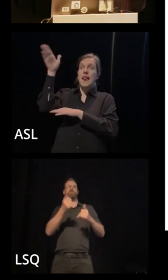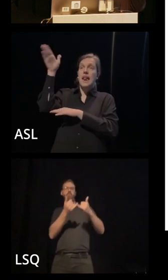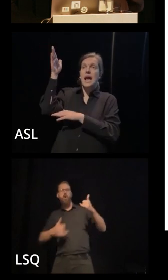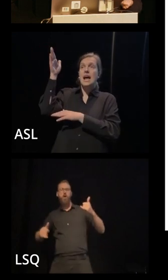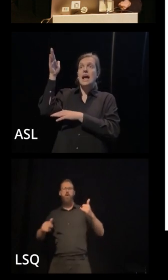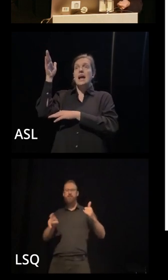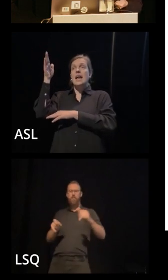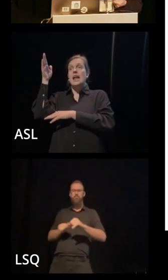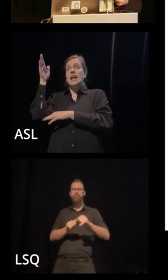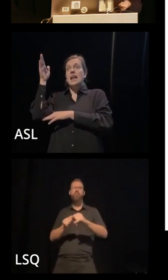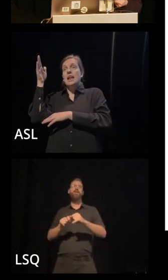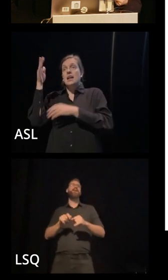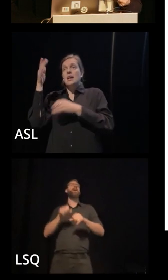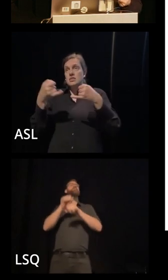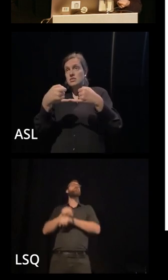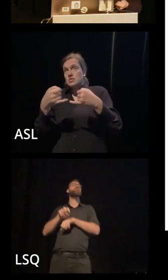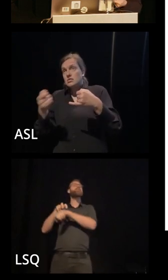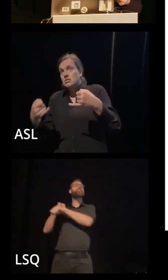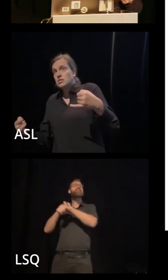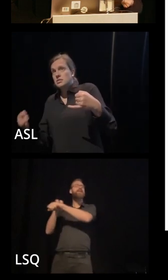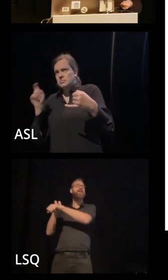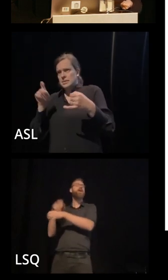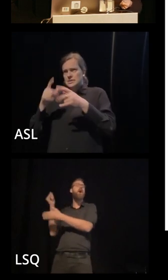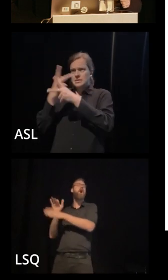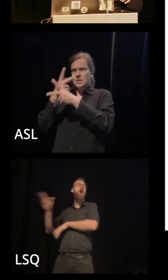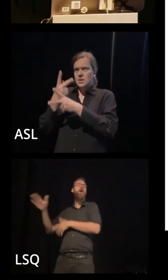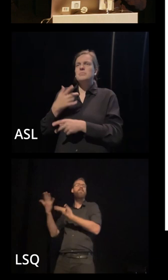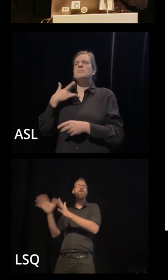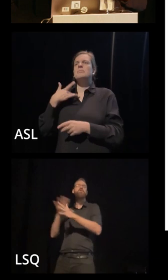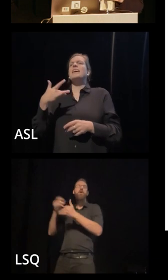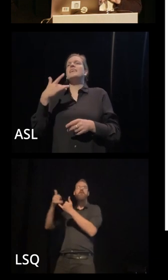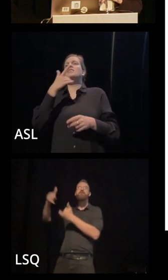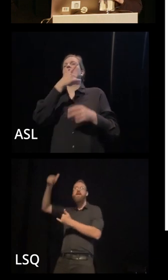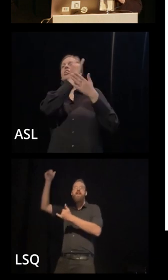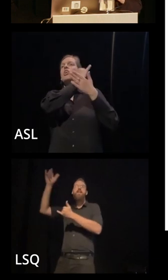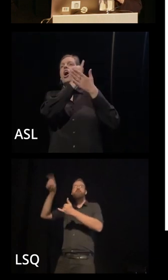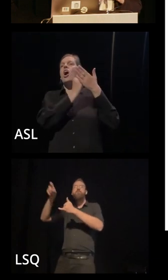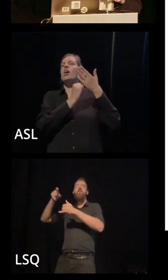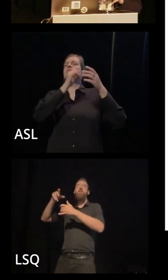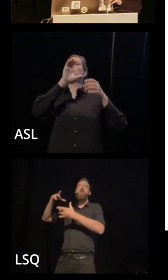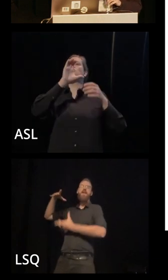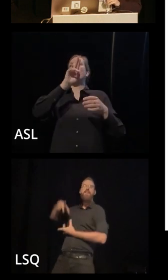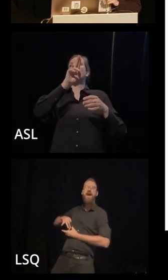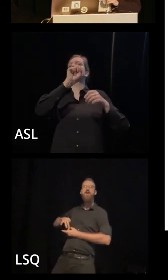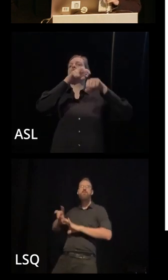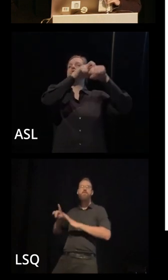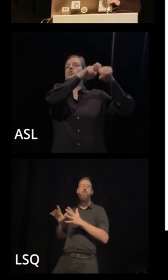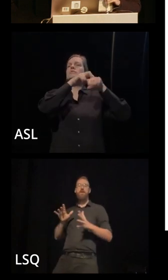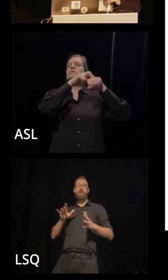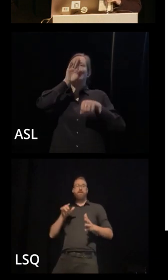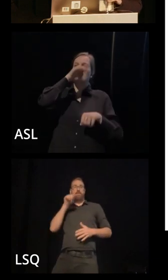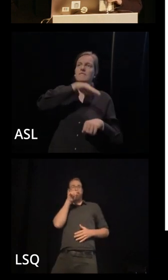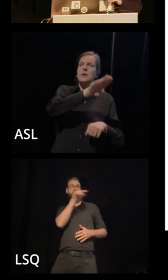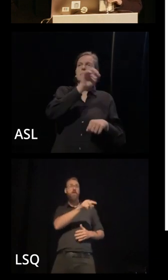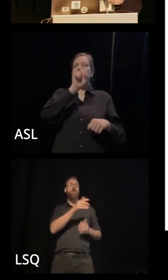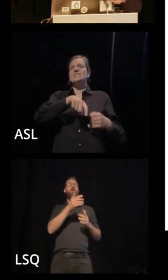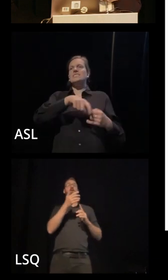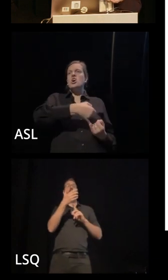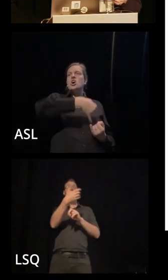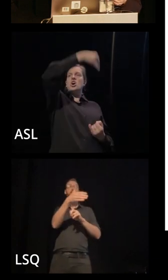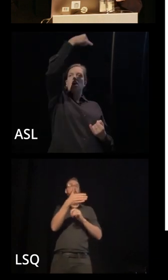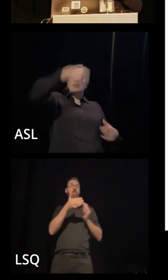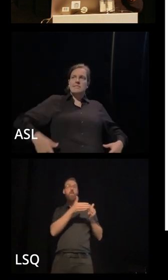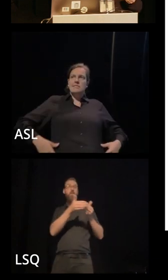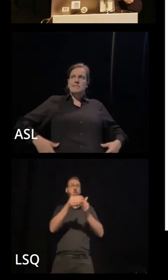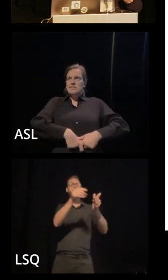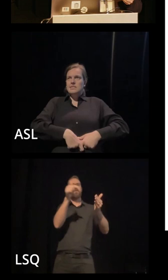cirque, donc on est habitué à travailler avec une notion de risque, ce partage des connaissances-là, elles sont très, très proches.